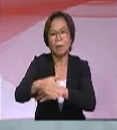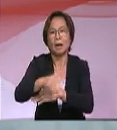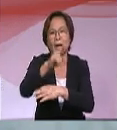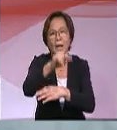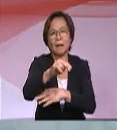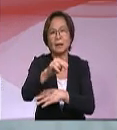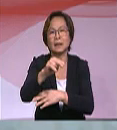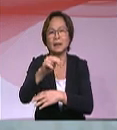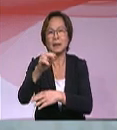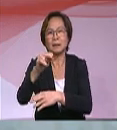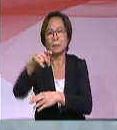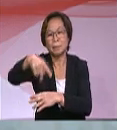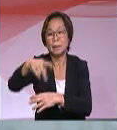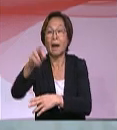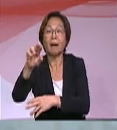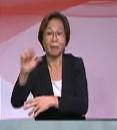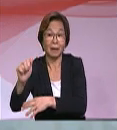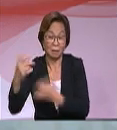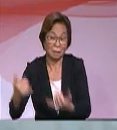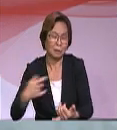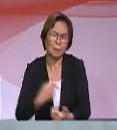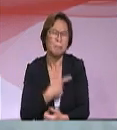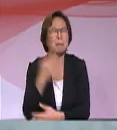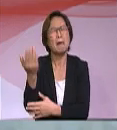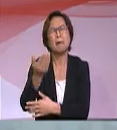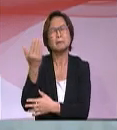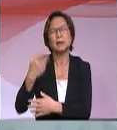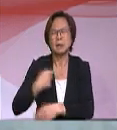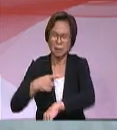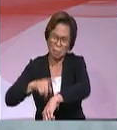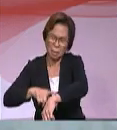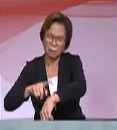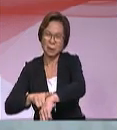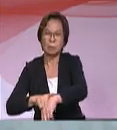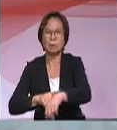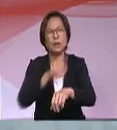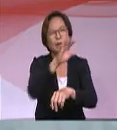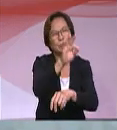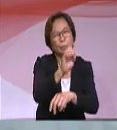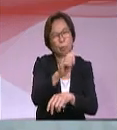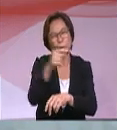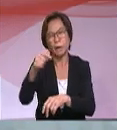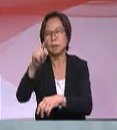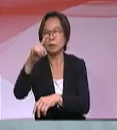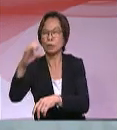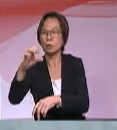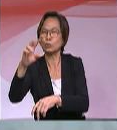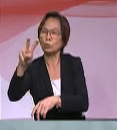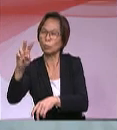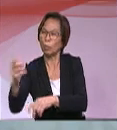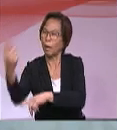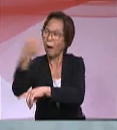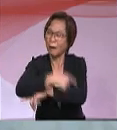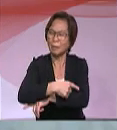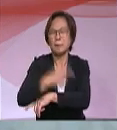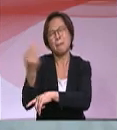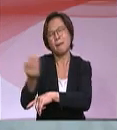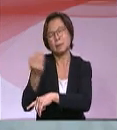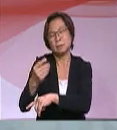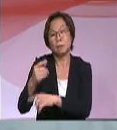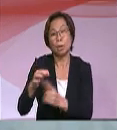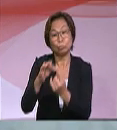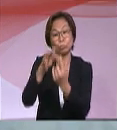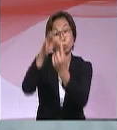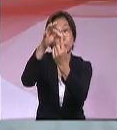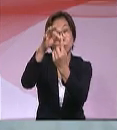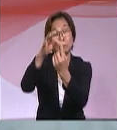NPRA, dan kita dalam keadaan biasa kita mengambil masa 90 hingga 120 hari. Tapi ini